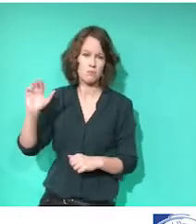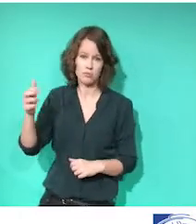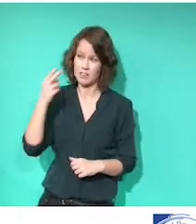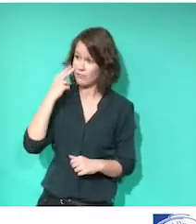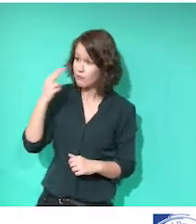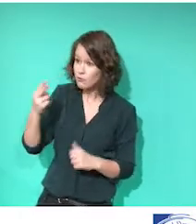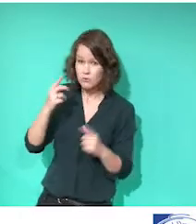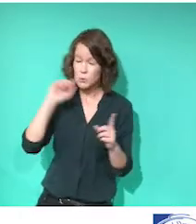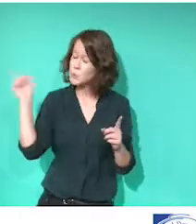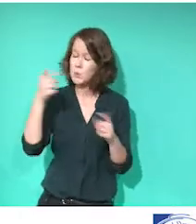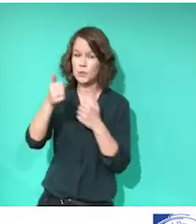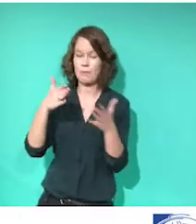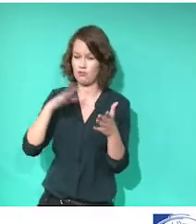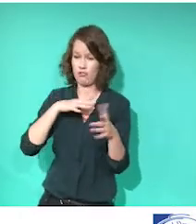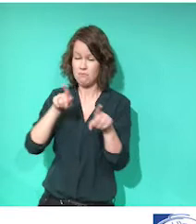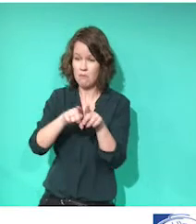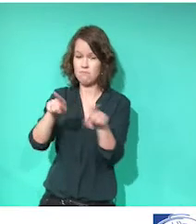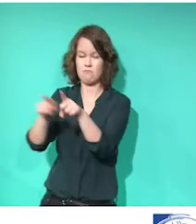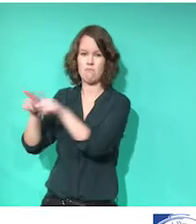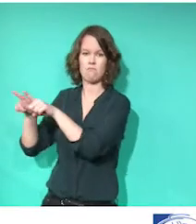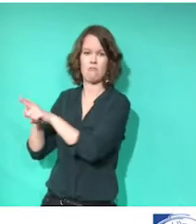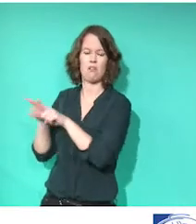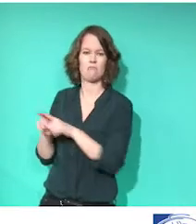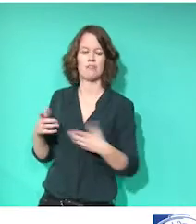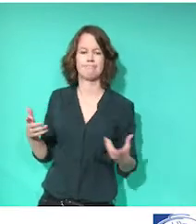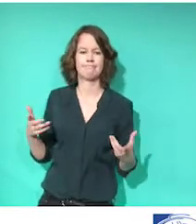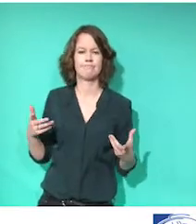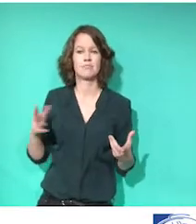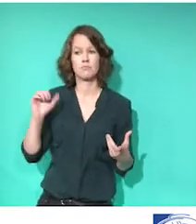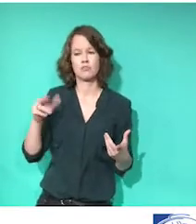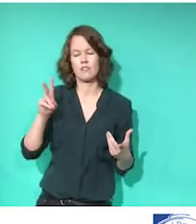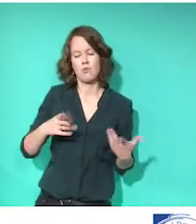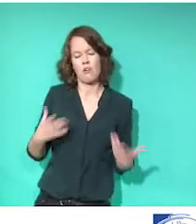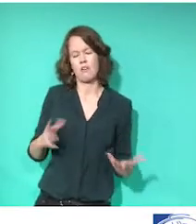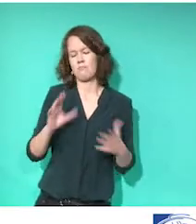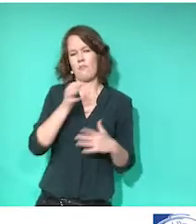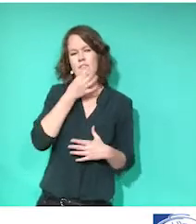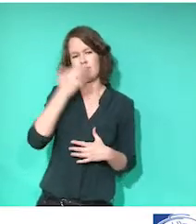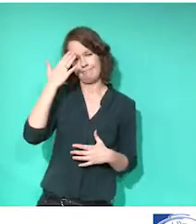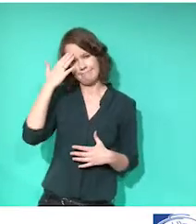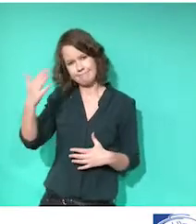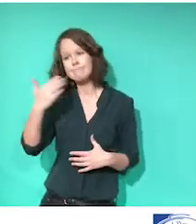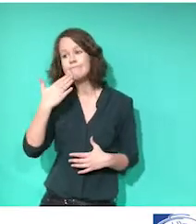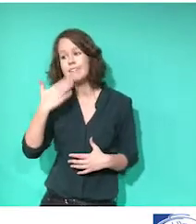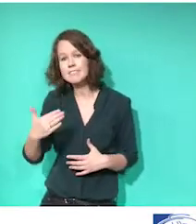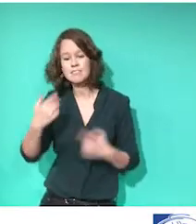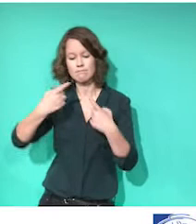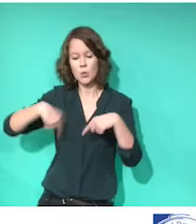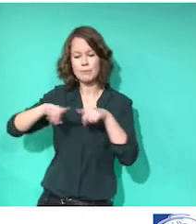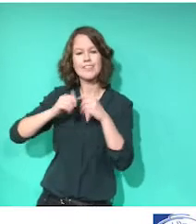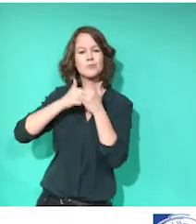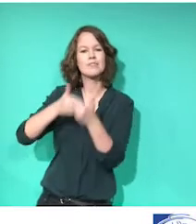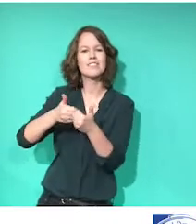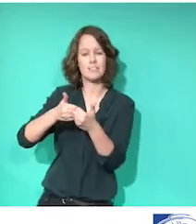du sexisme. Je voudrais ici saluer tout particulièrement, avec beaucoup de gratitude, les membres du comité de suivi pour leur